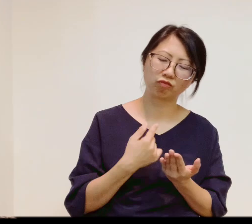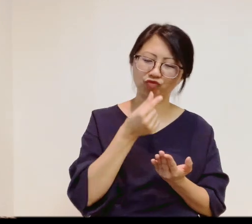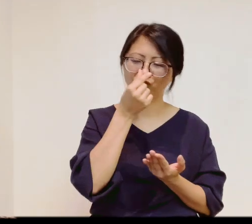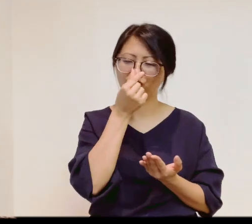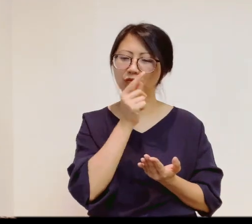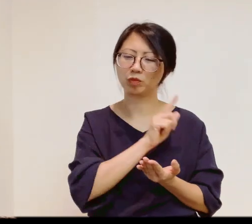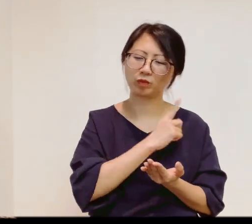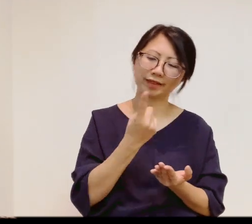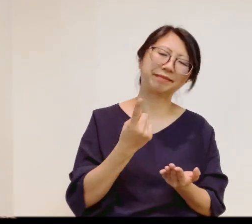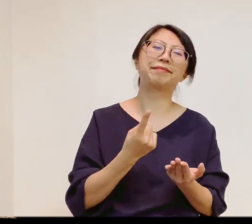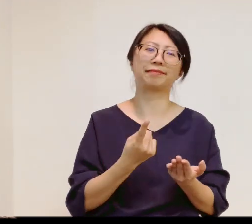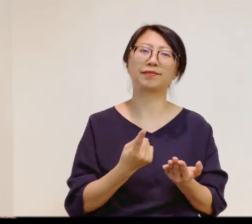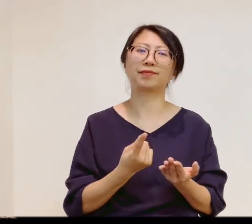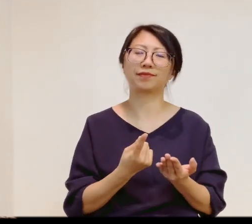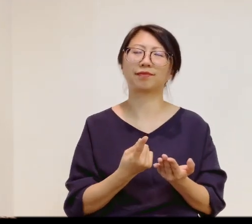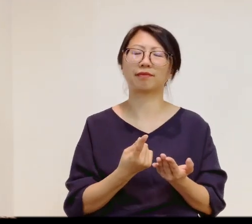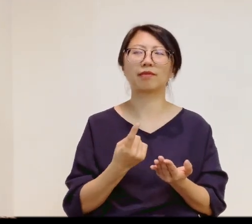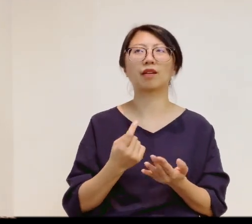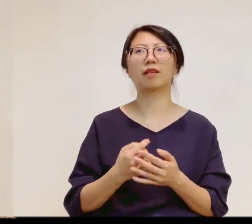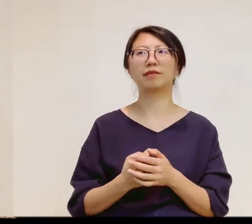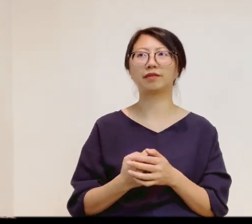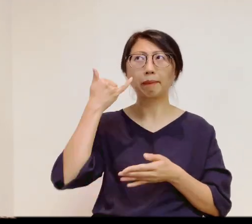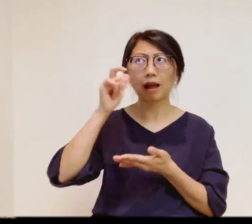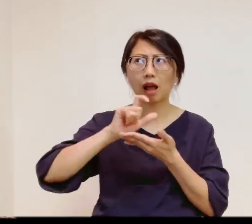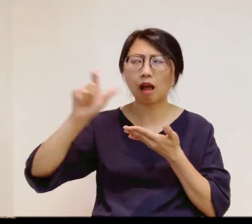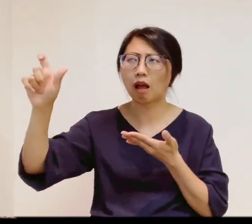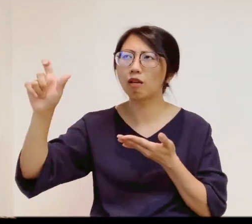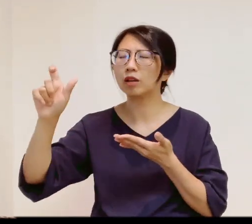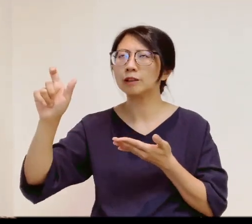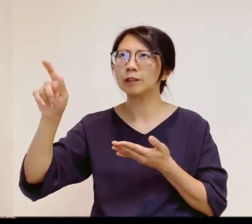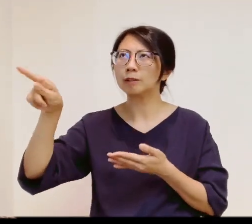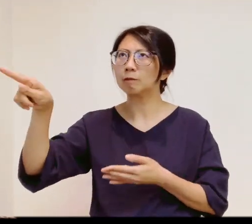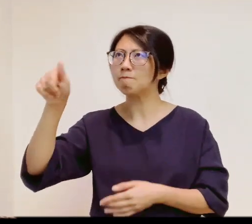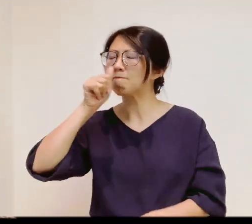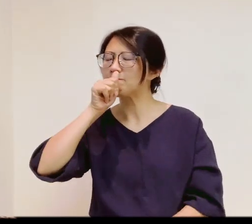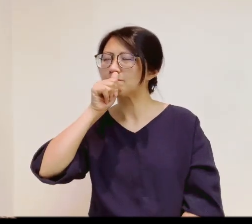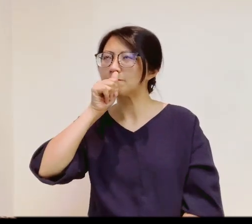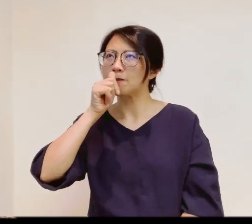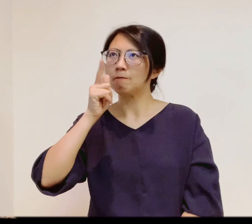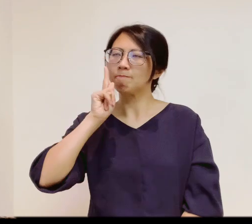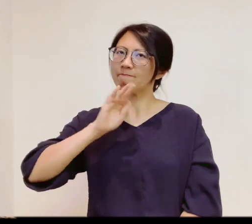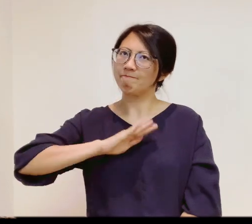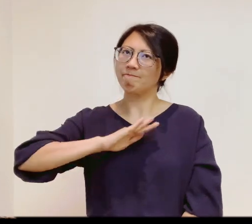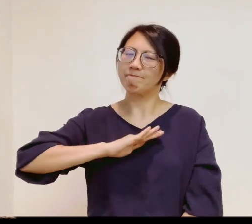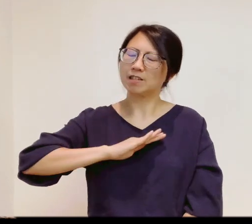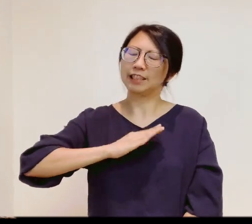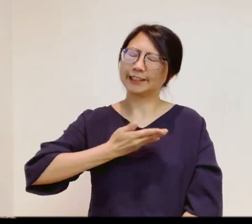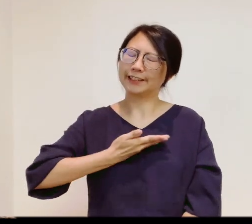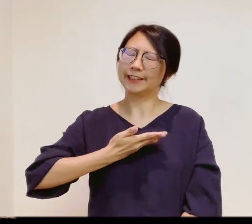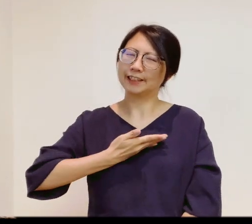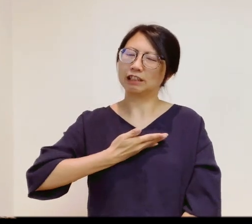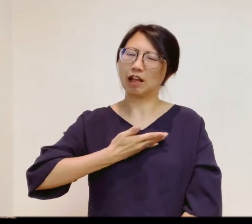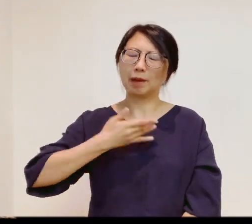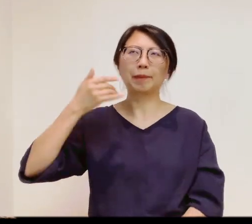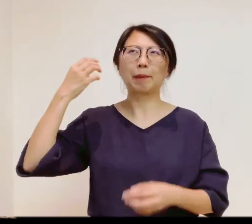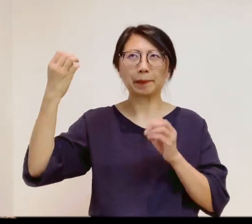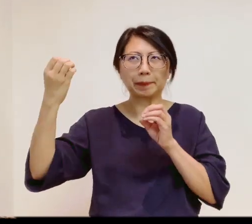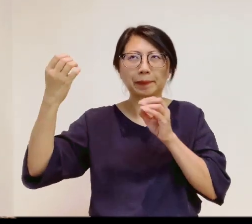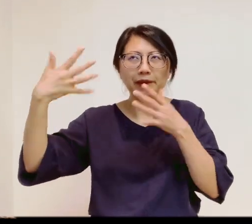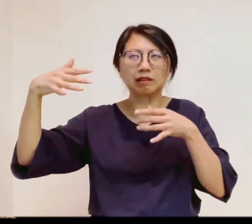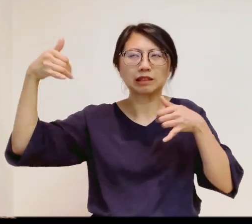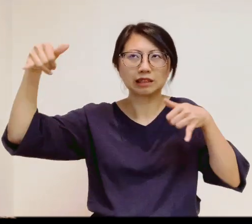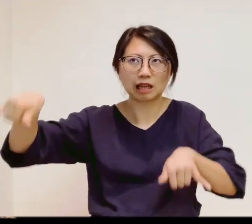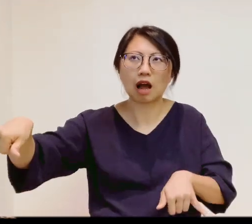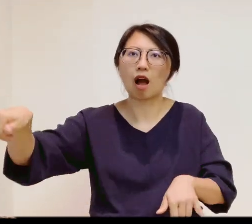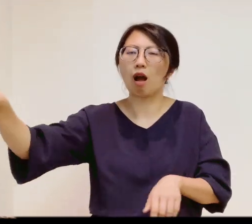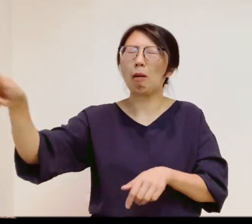讀書啊咁樣。咁佢爸爸話當時同我傾電話就冇乜嘢嘅，但係其實我知道佢爸爸咧 即係個電話收咗線之後咧，就喊到啦，